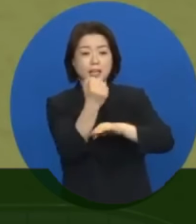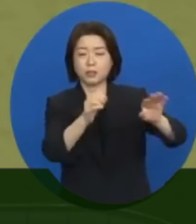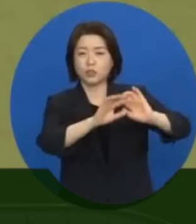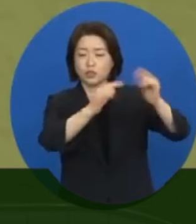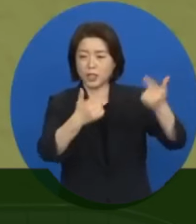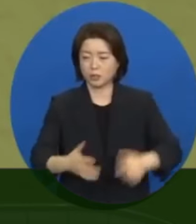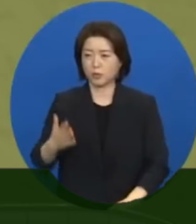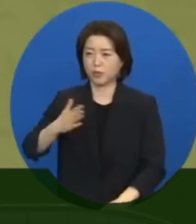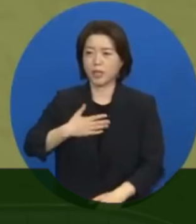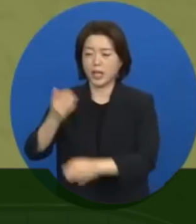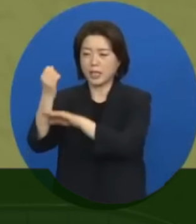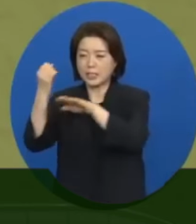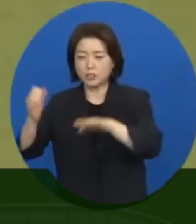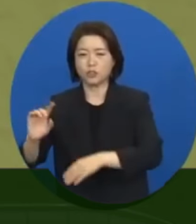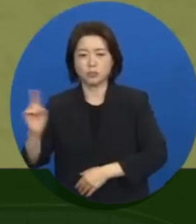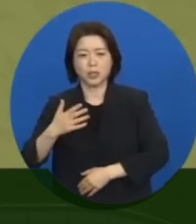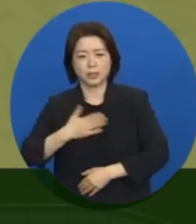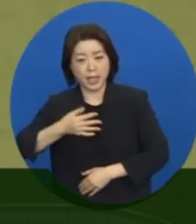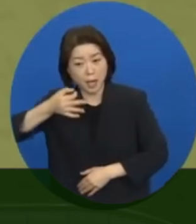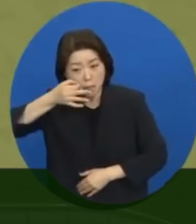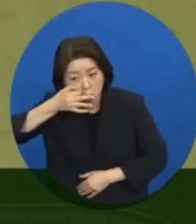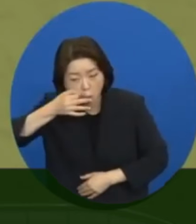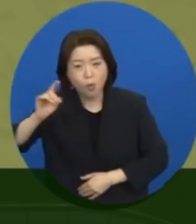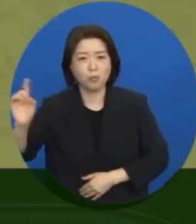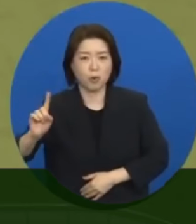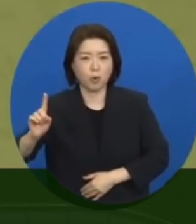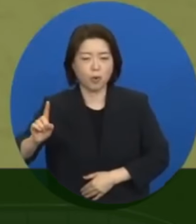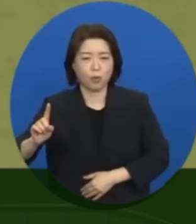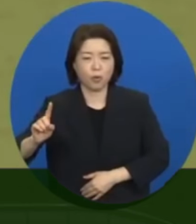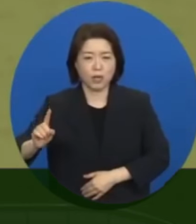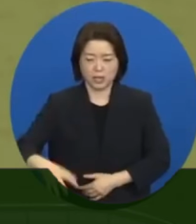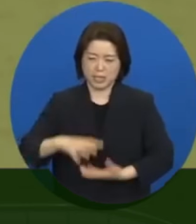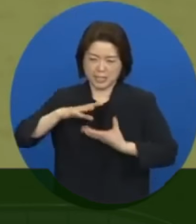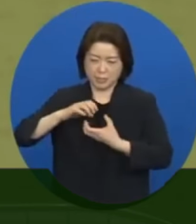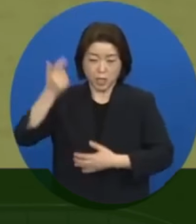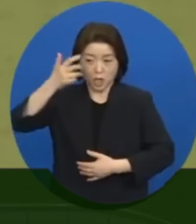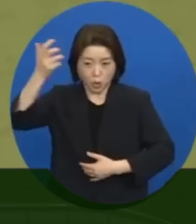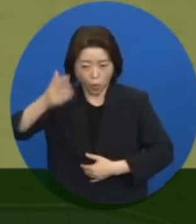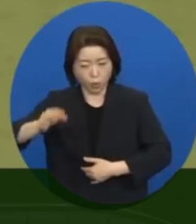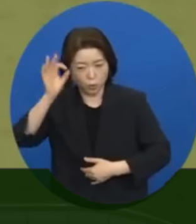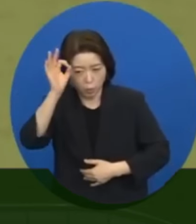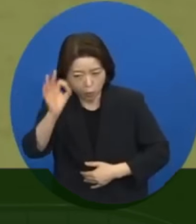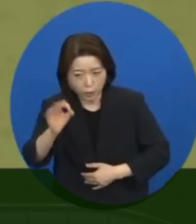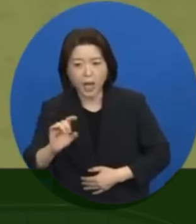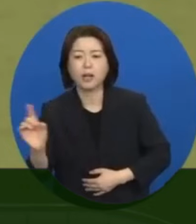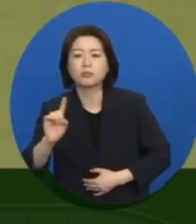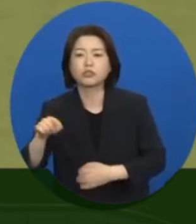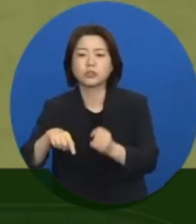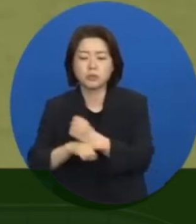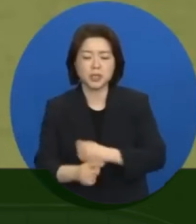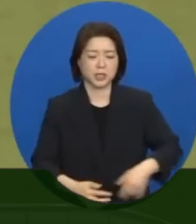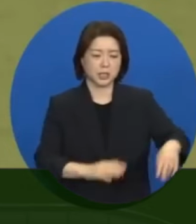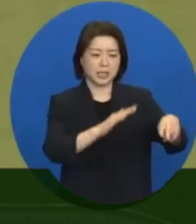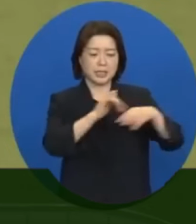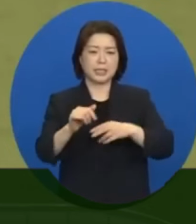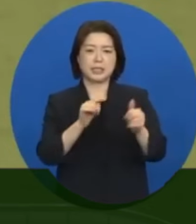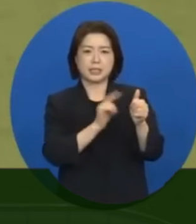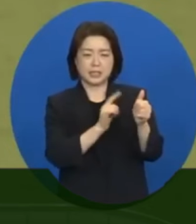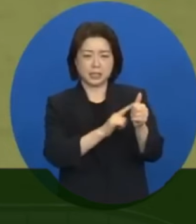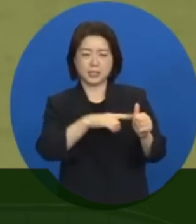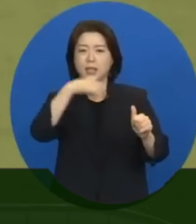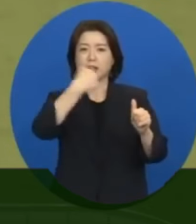기준이 무엇이고 내가 보는 것이 무엇인지 심장으로 본다는 것이 무엇인지를 사무엘에게 가르치기 위해서 그리고 다음